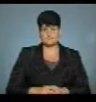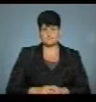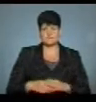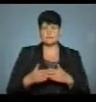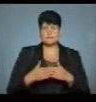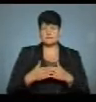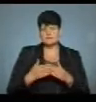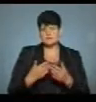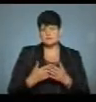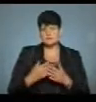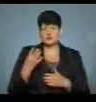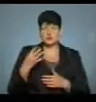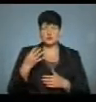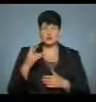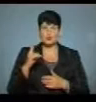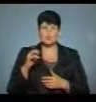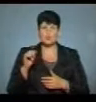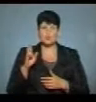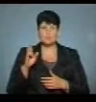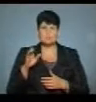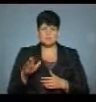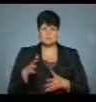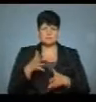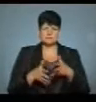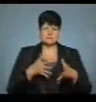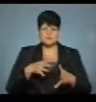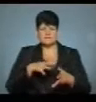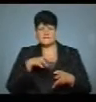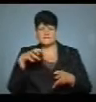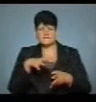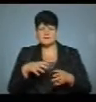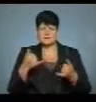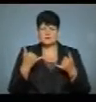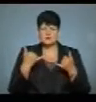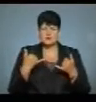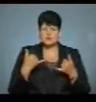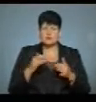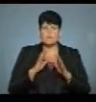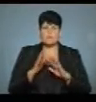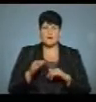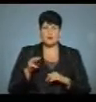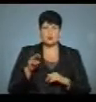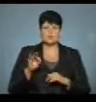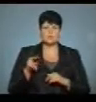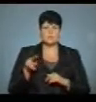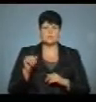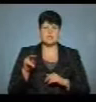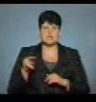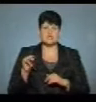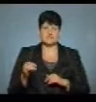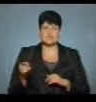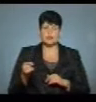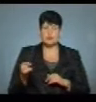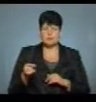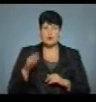Близько 40 кубів на мулу викачали сьогодні з водойми у гідропарку Топільче в Тернополі, повідомив завідувач парку Топільче Юрій Бойко. За його